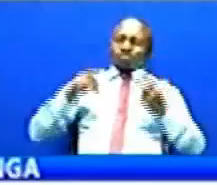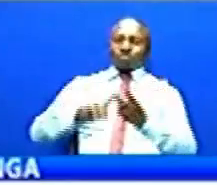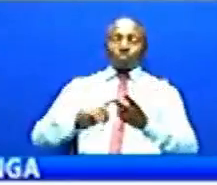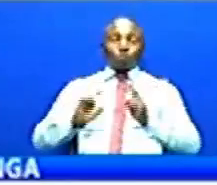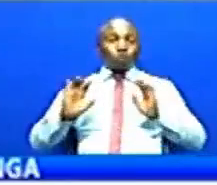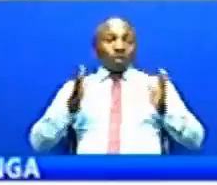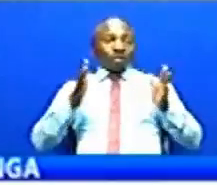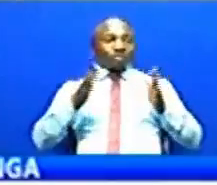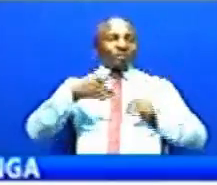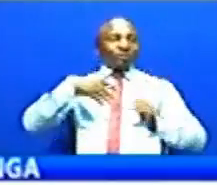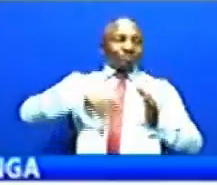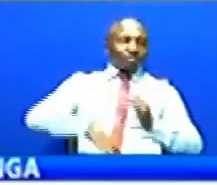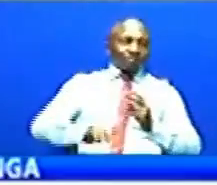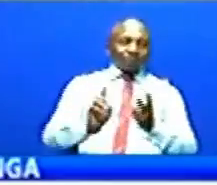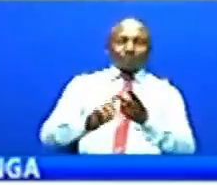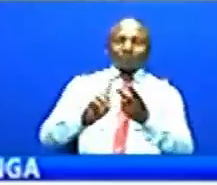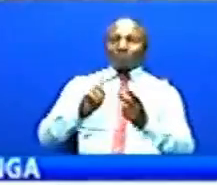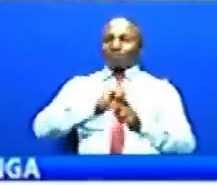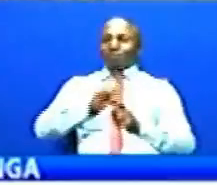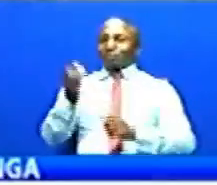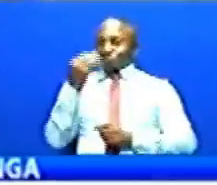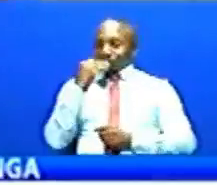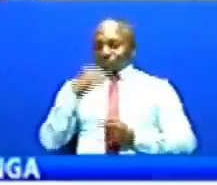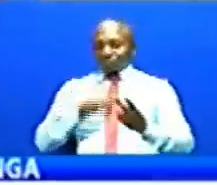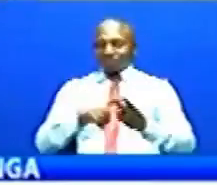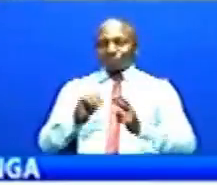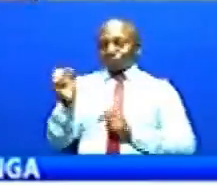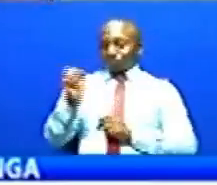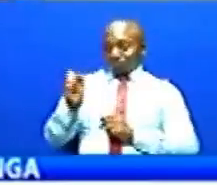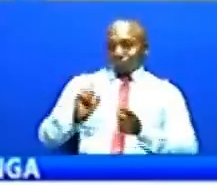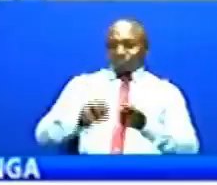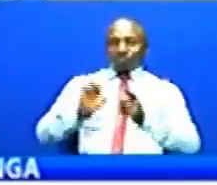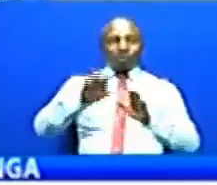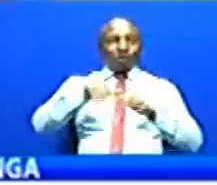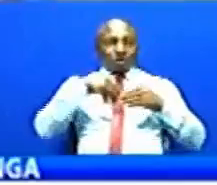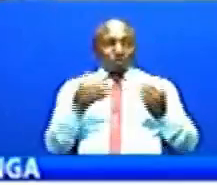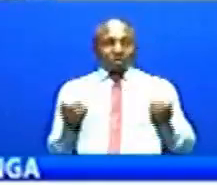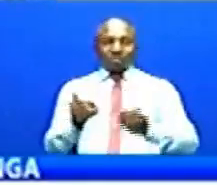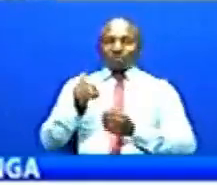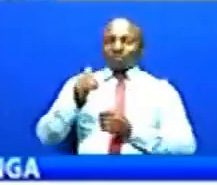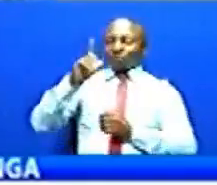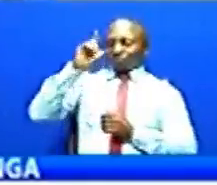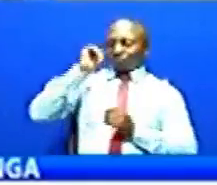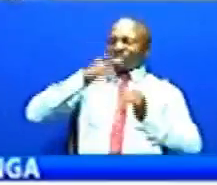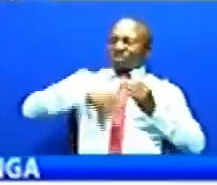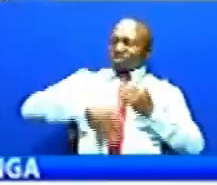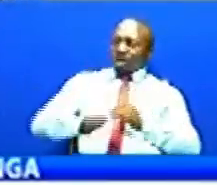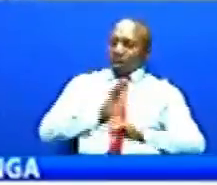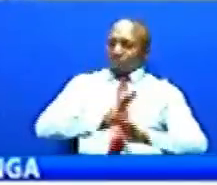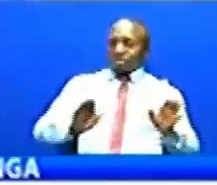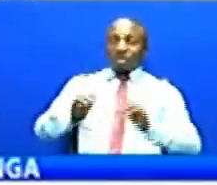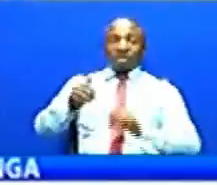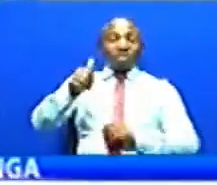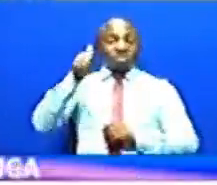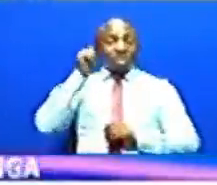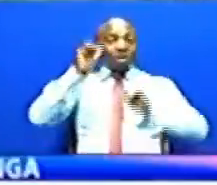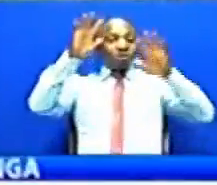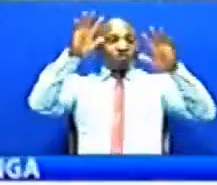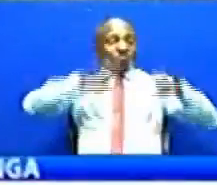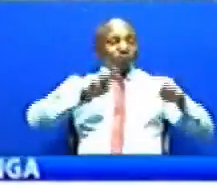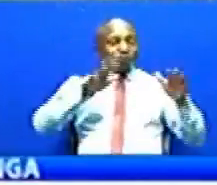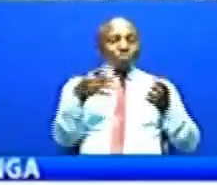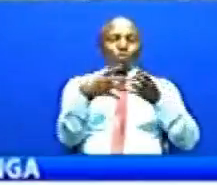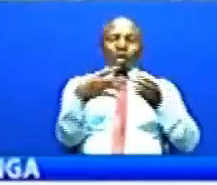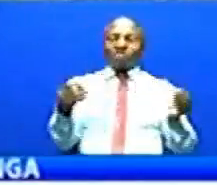tunaishi kulala na njaa, ila kula wazee ambao hawajiwezi wanalala na njaa kabisa. Mvua ya jana imekuja imewaasili